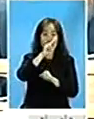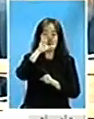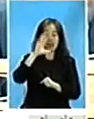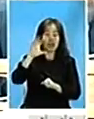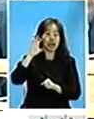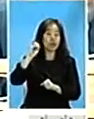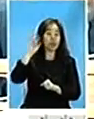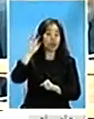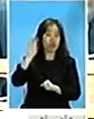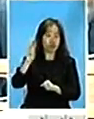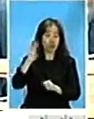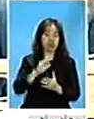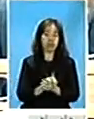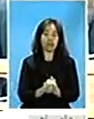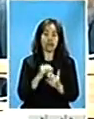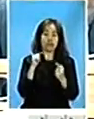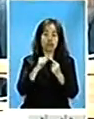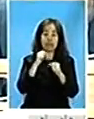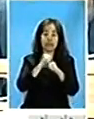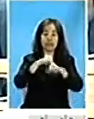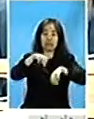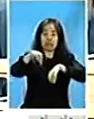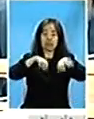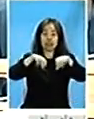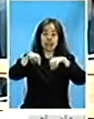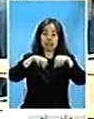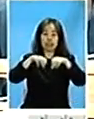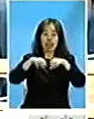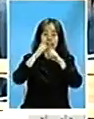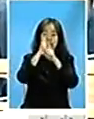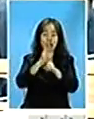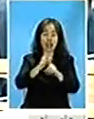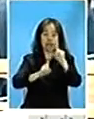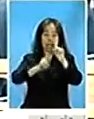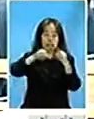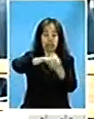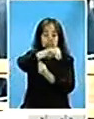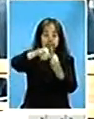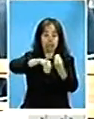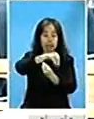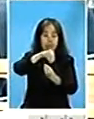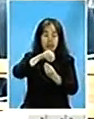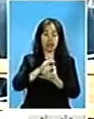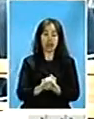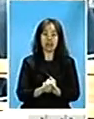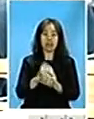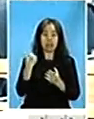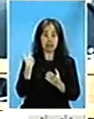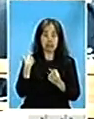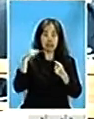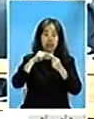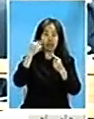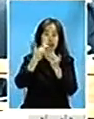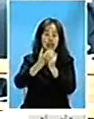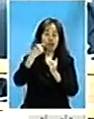2556นั้นเนี่ยเป็นการจัดทำท่ามกลางวิกฤตของประเทศครับแล้วก็เป็นการขาดดุลงบประม